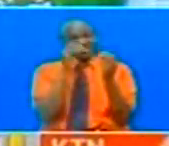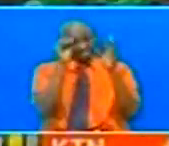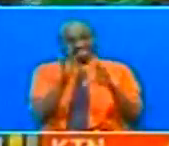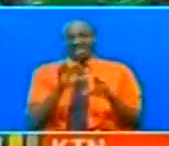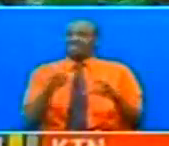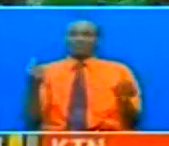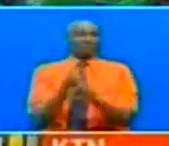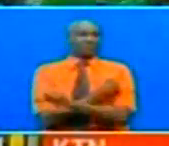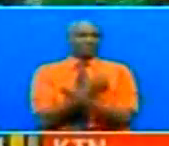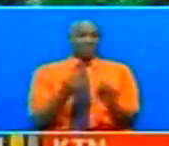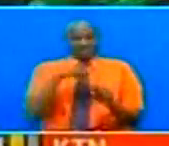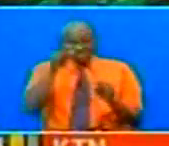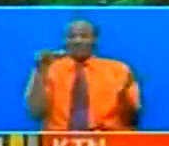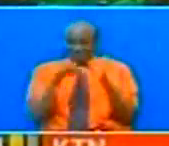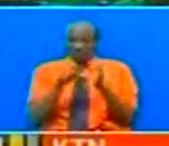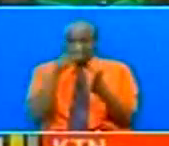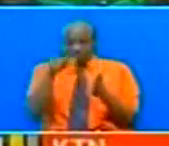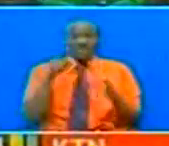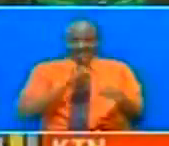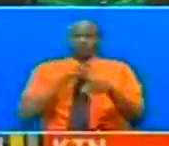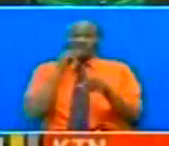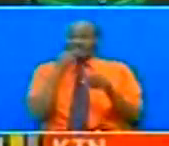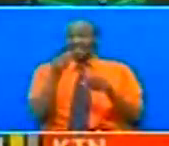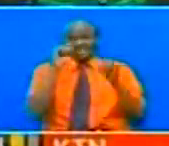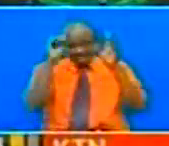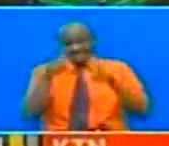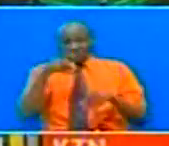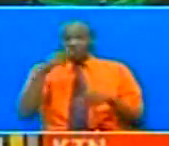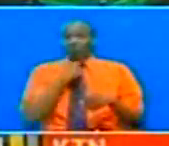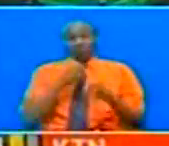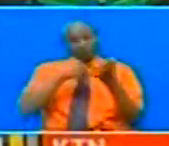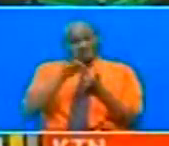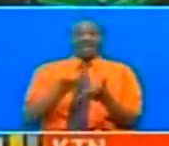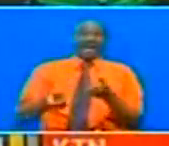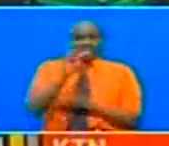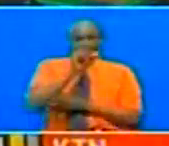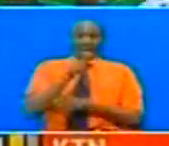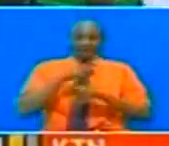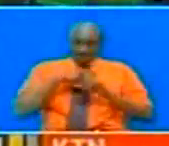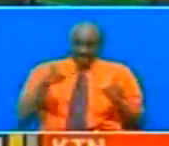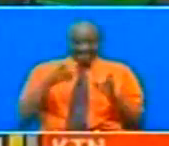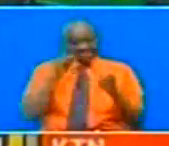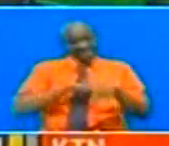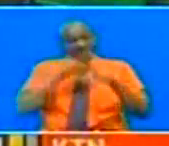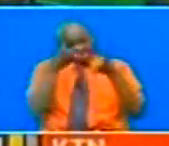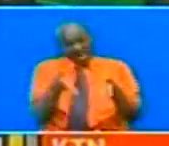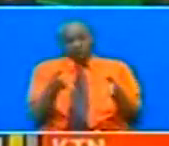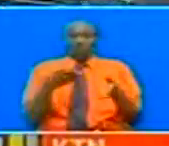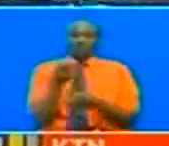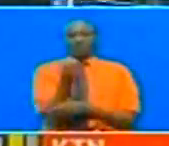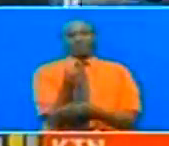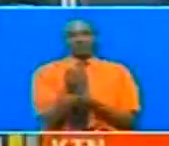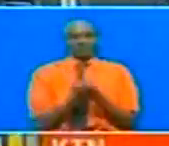mwamba. Alijipata matatani kwa kuambia walimu serikali ina nia ya kuwalipa walimu nyongeza zao, ila kwa hali sasa imekuwa finyu.